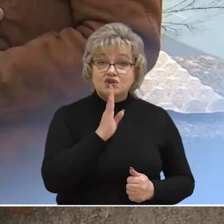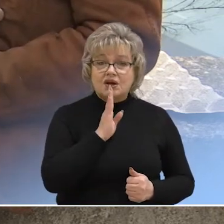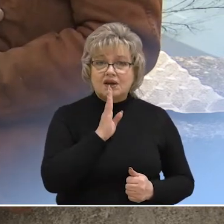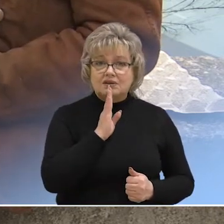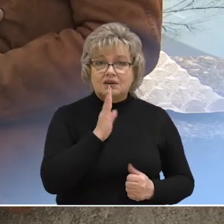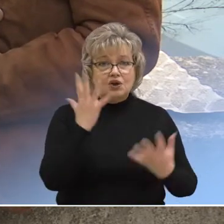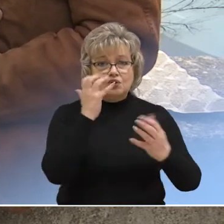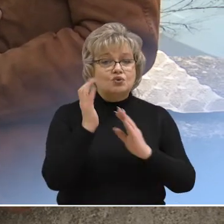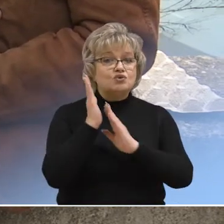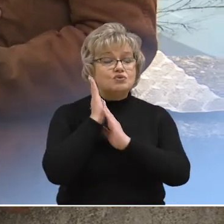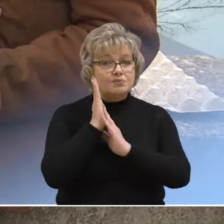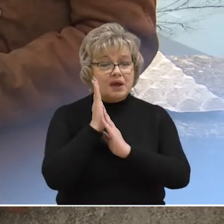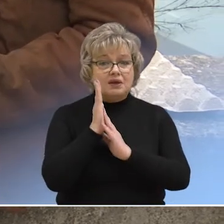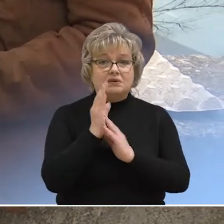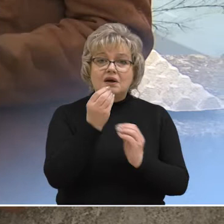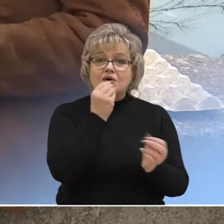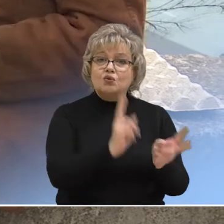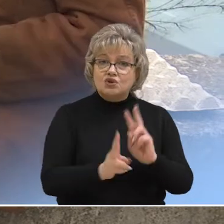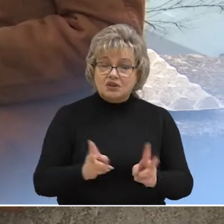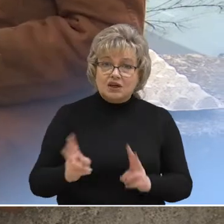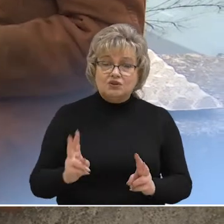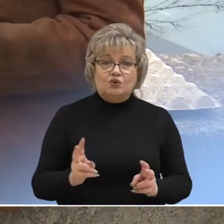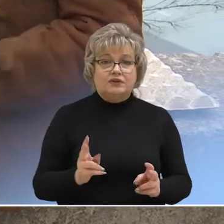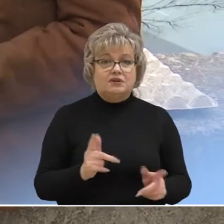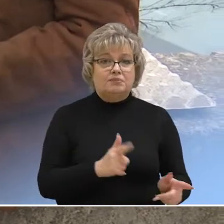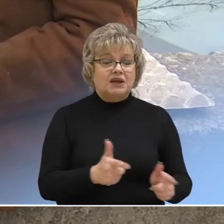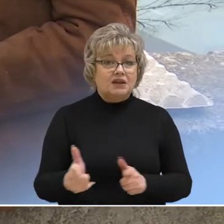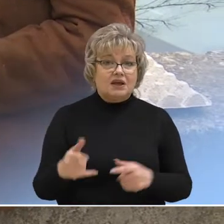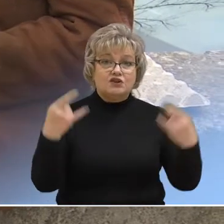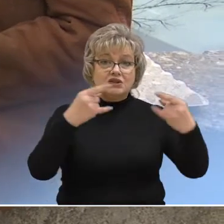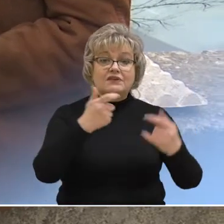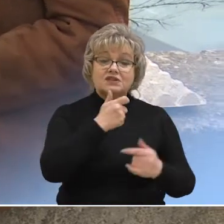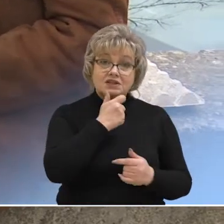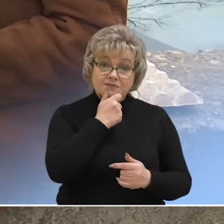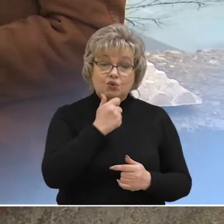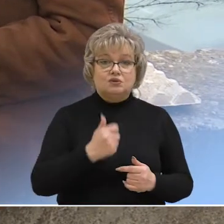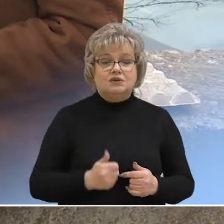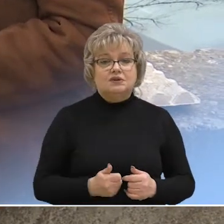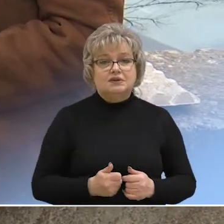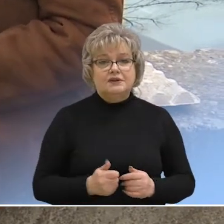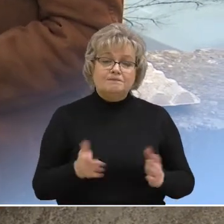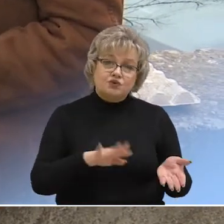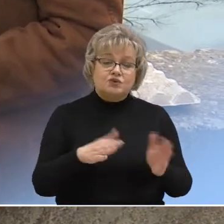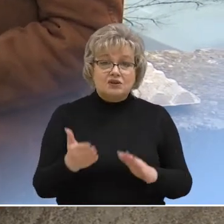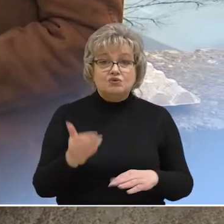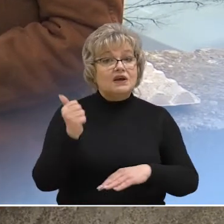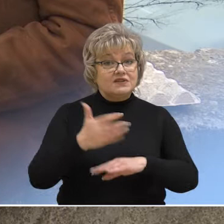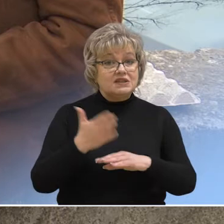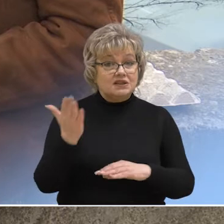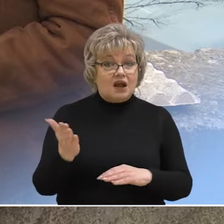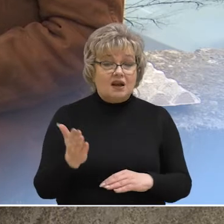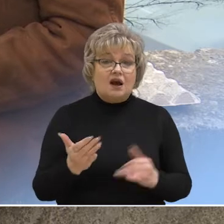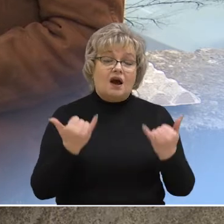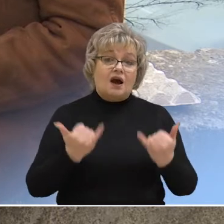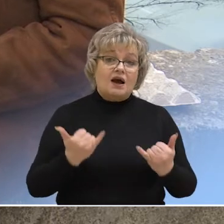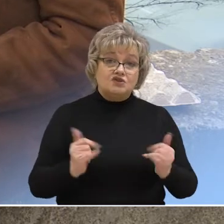ночью не спят. Готовят, кушать, приготавливают, телевизор смотрят, там про Бога туда-сюда, центра. А